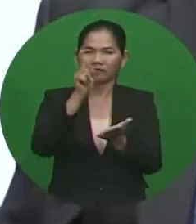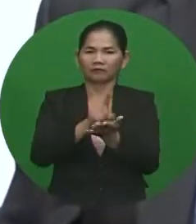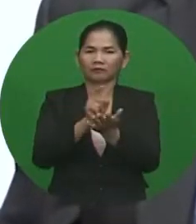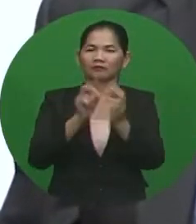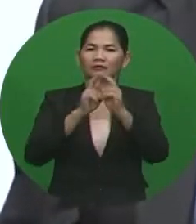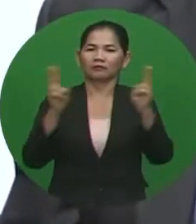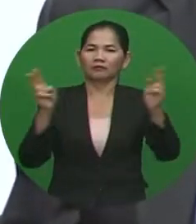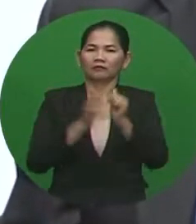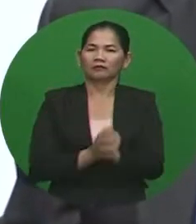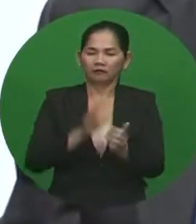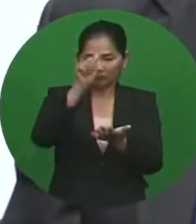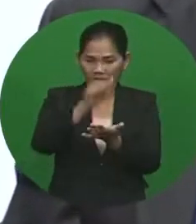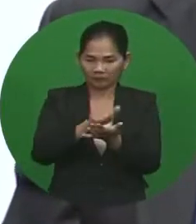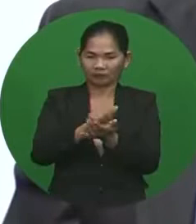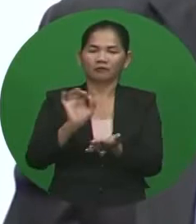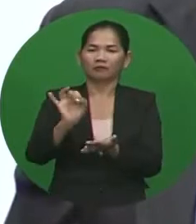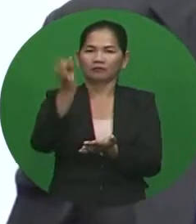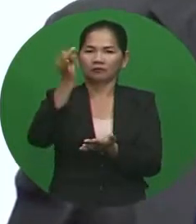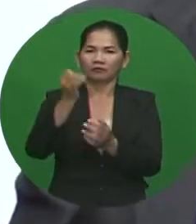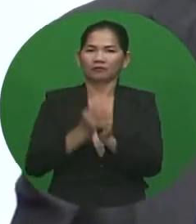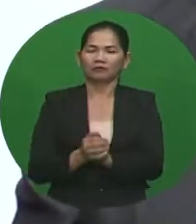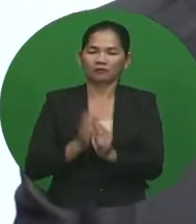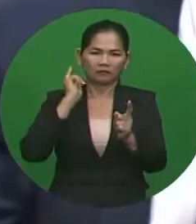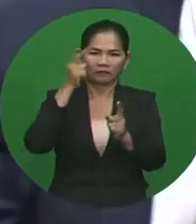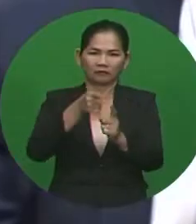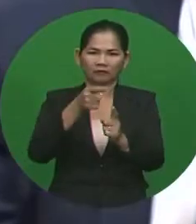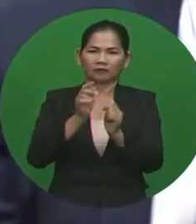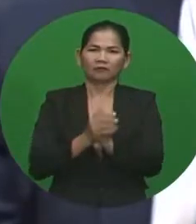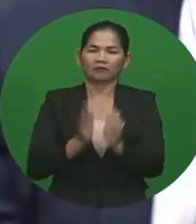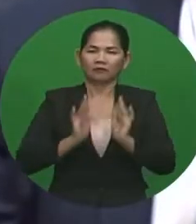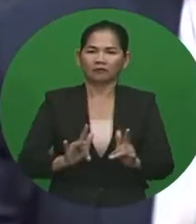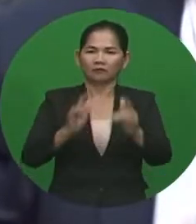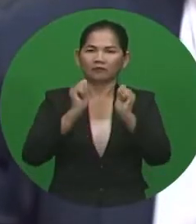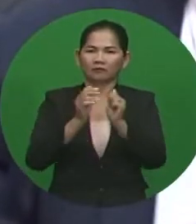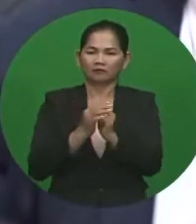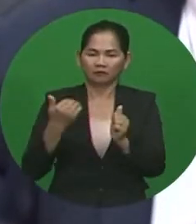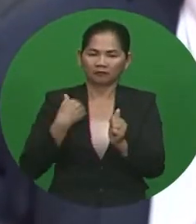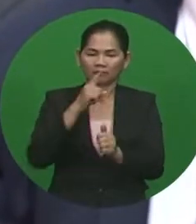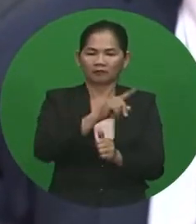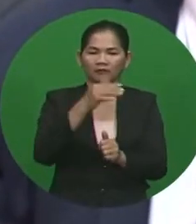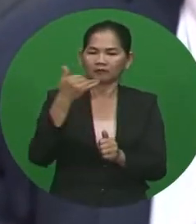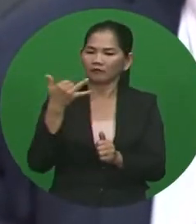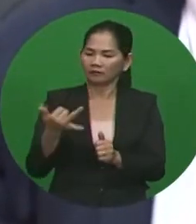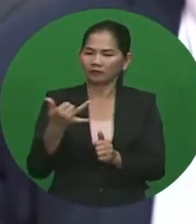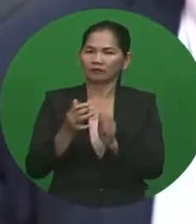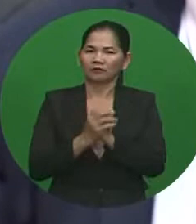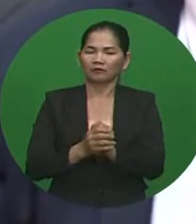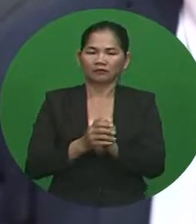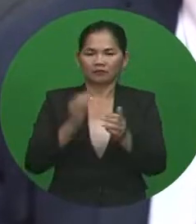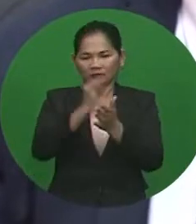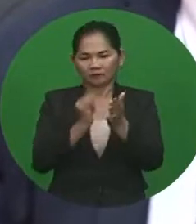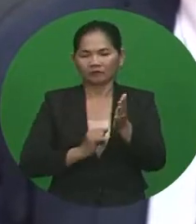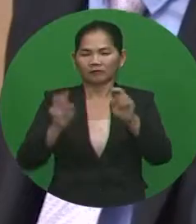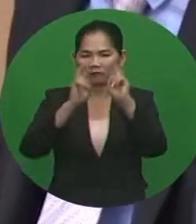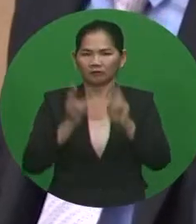ណាស់សម្រាប់ការសម្រេចឲ្យបានជោគជ័យនៃគោលដៅអភិវឌ្ឍប្រកបដោយចីរភាពទាំង17ដែលត្រូវបានព្រមព្រៀងជាអន្តរ